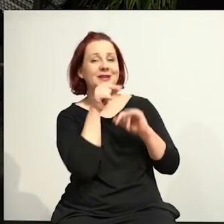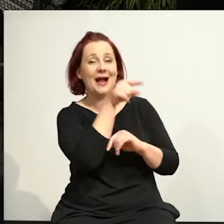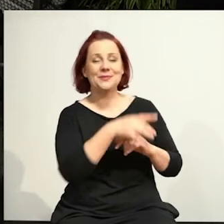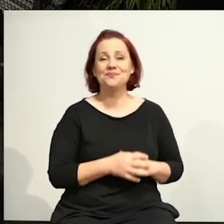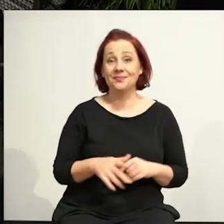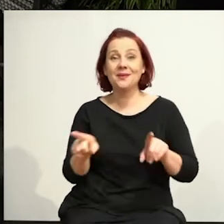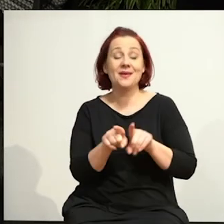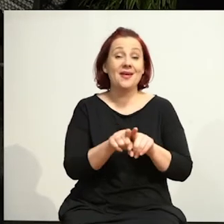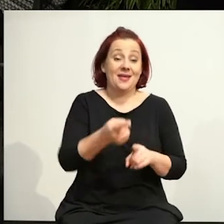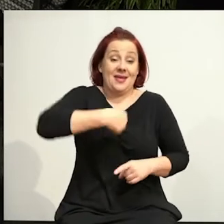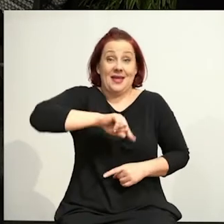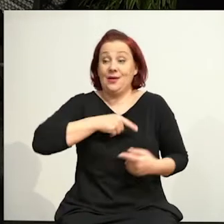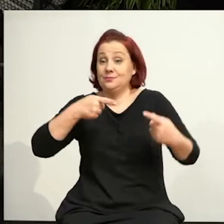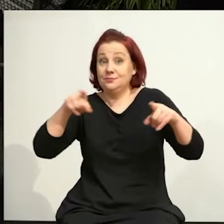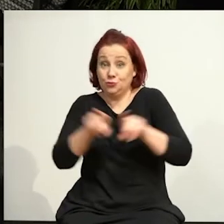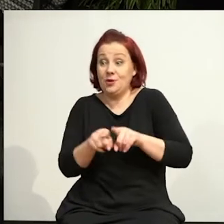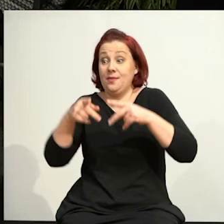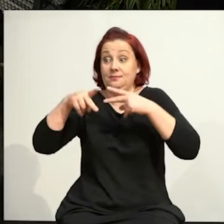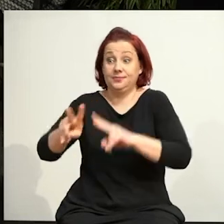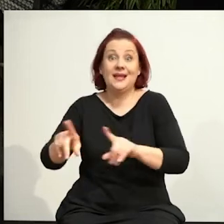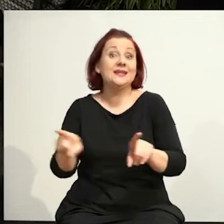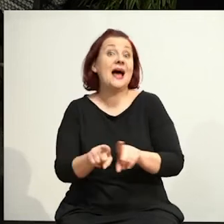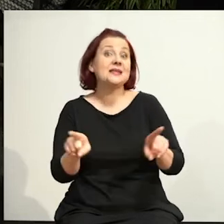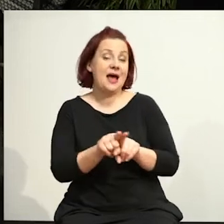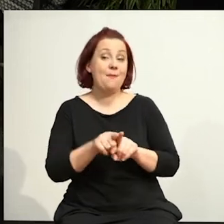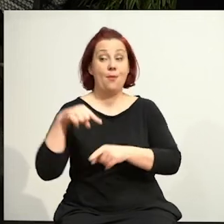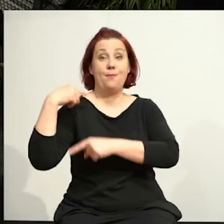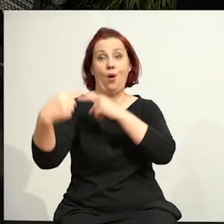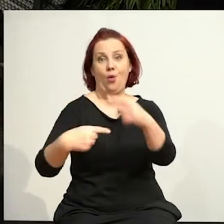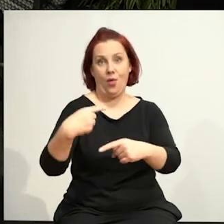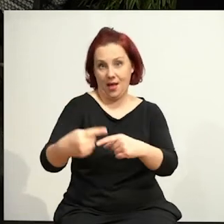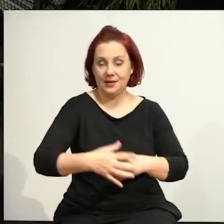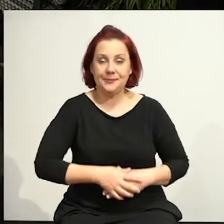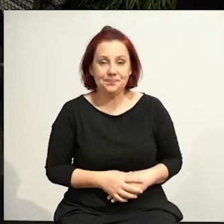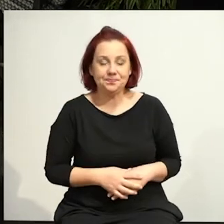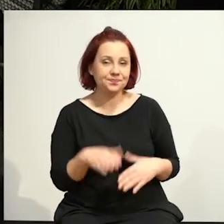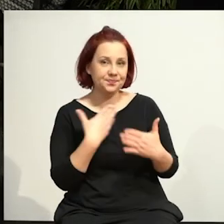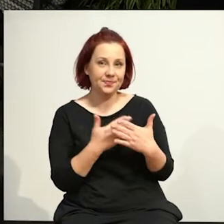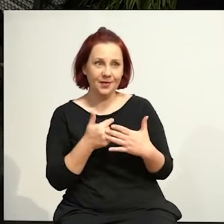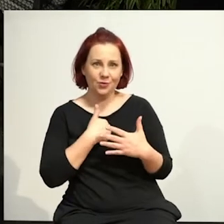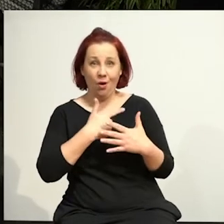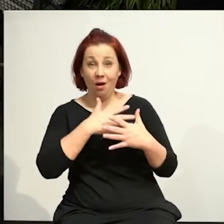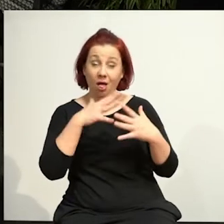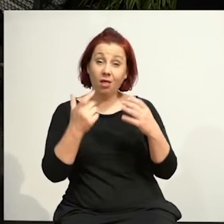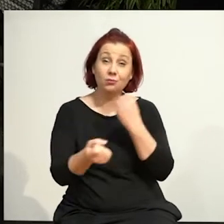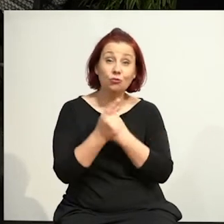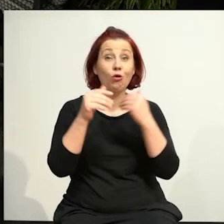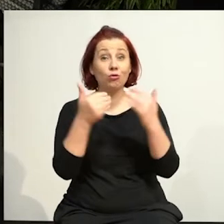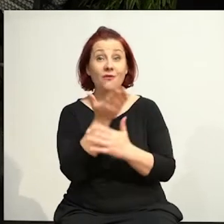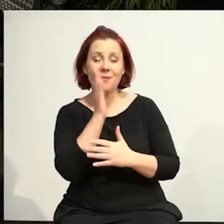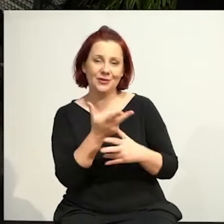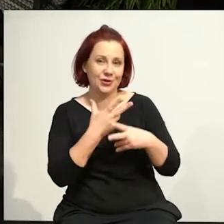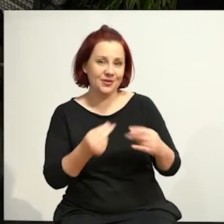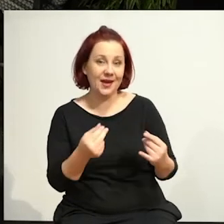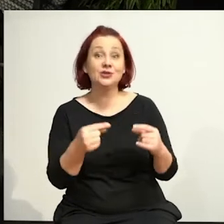samej generacji, więc nie będzie żadnym odkryciem, jeśli powiem, że również ja